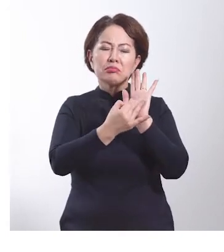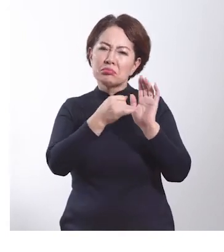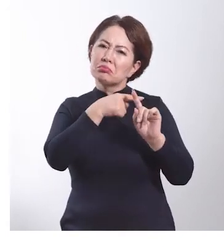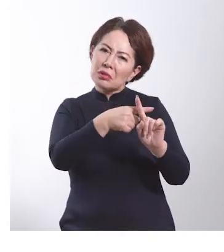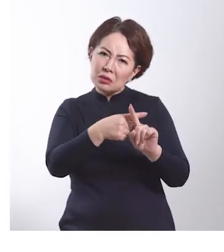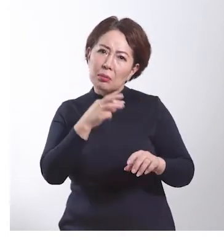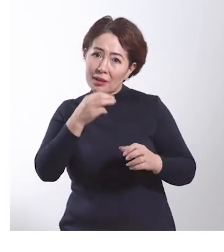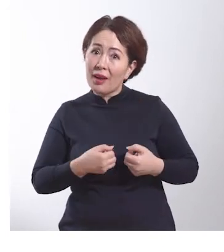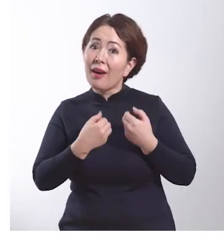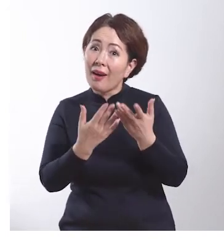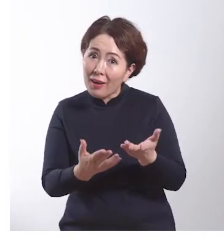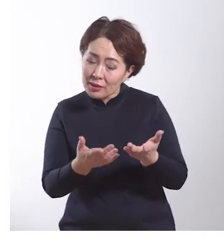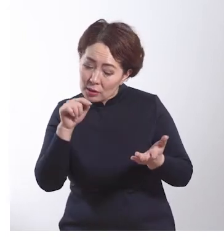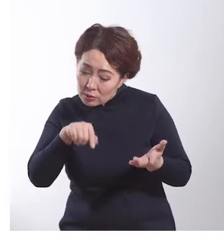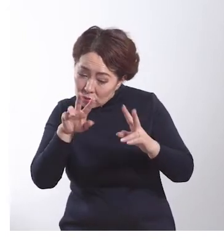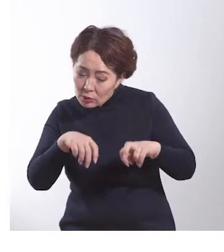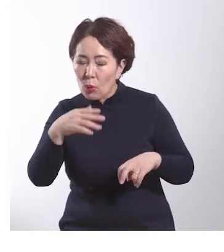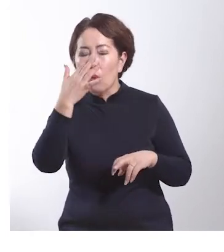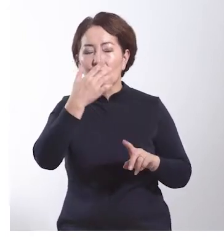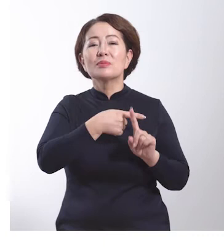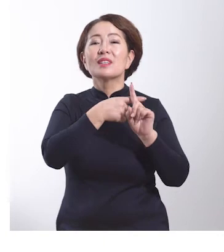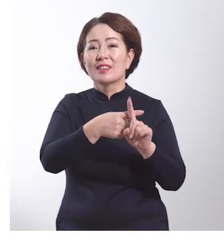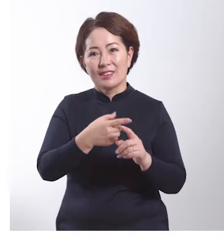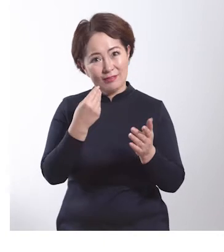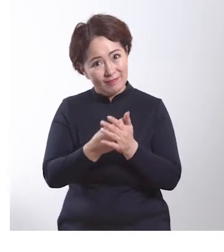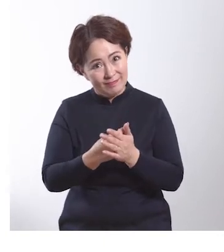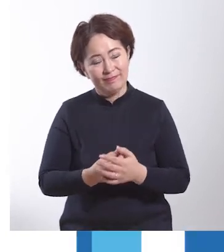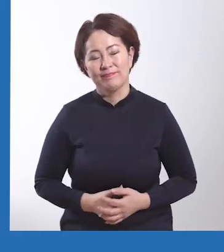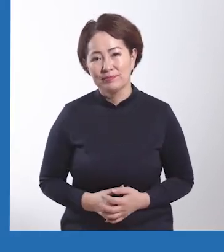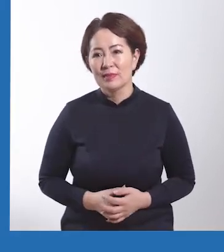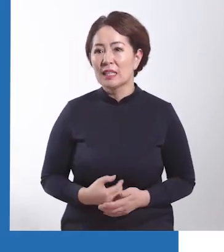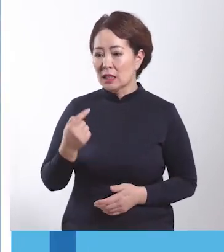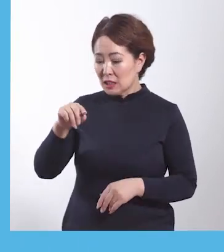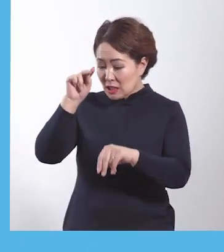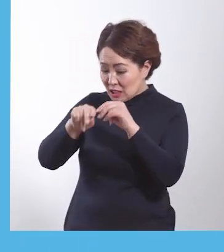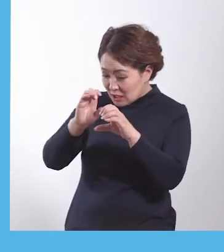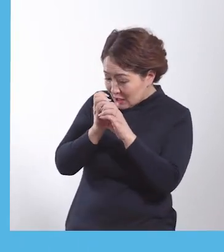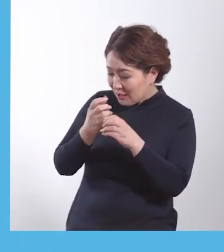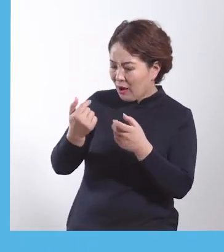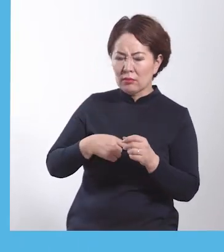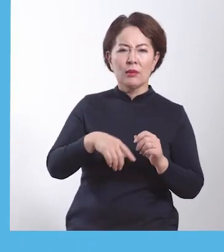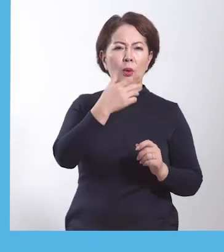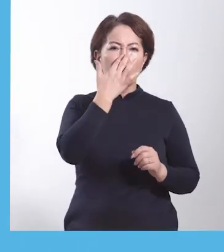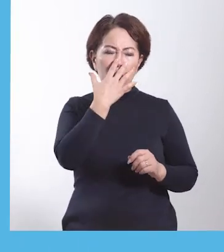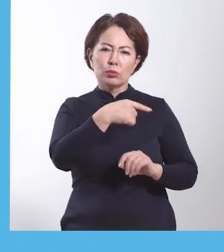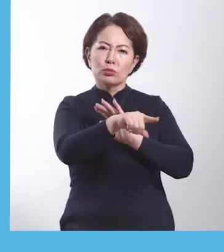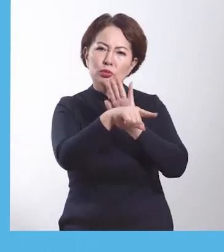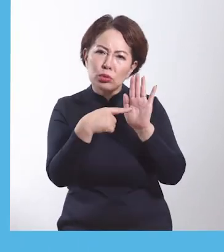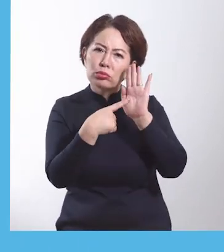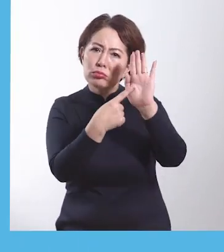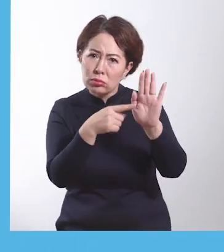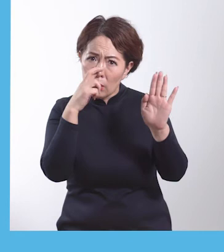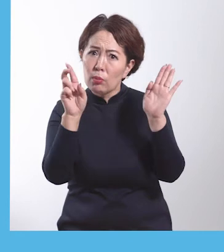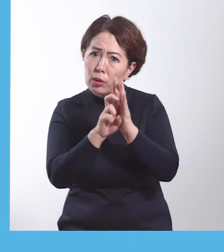хариуг мэдээлсэн гэсэн үг юм. Үүнийг хуурамч эерэг хариу гэдэг. Энэ шинжилгээгээр хуурамч сөрөг гэж хариу